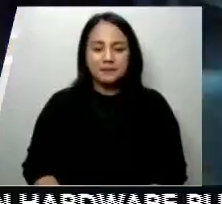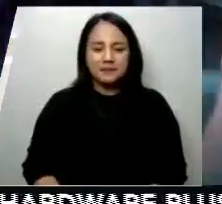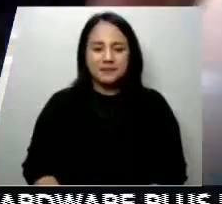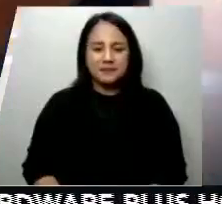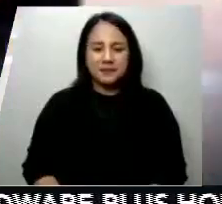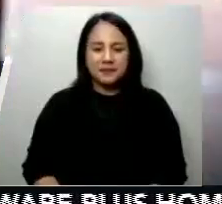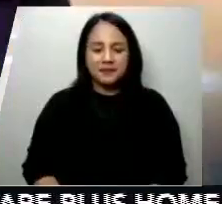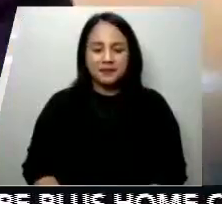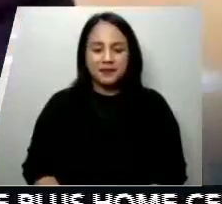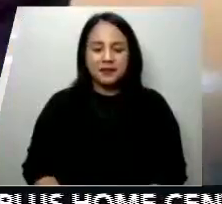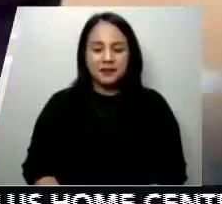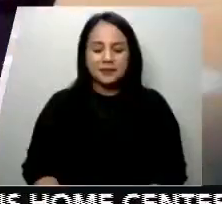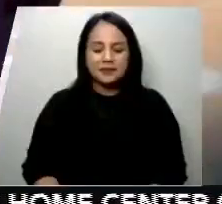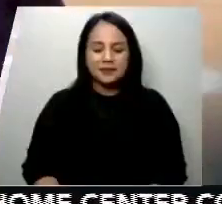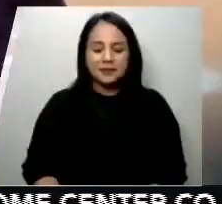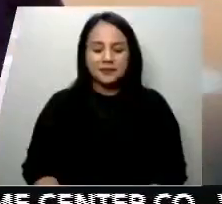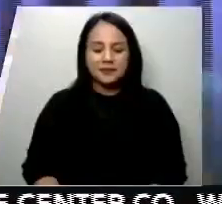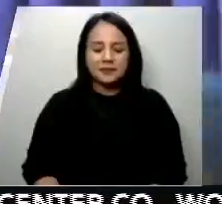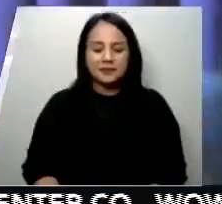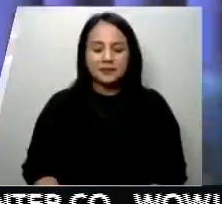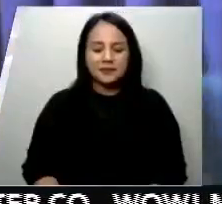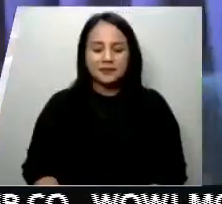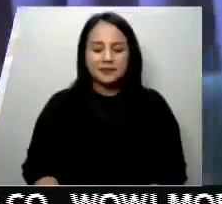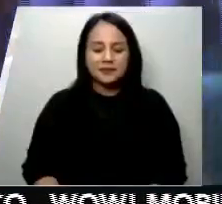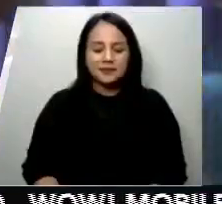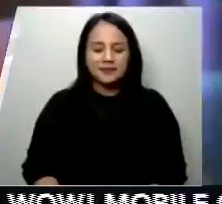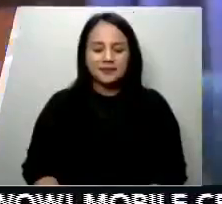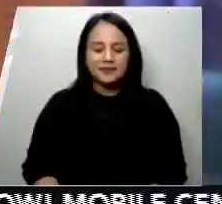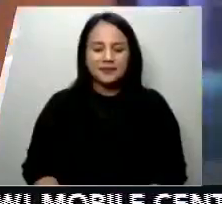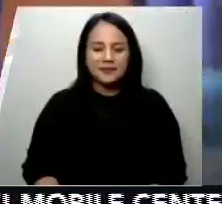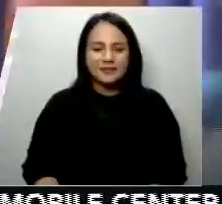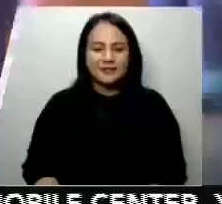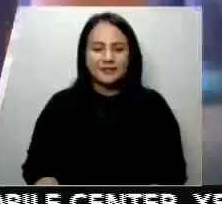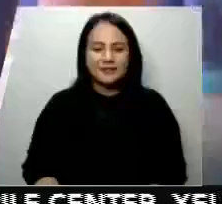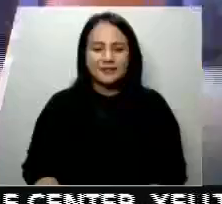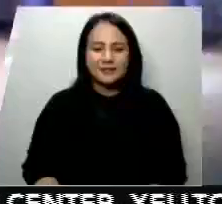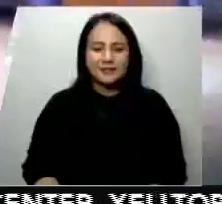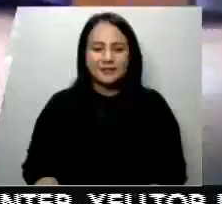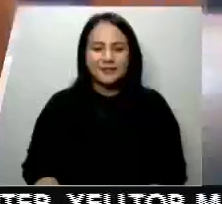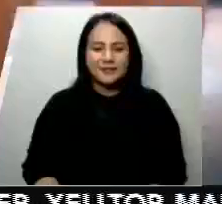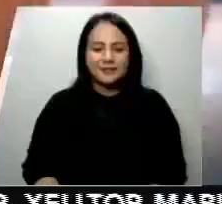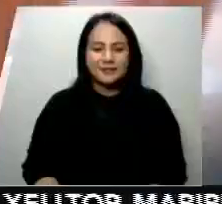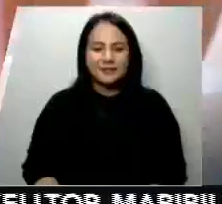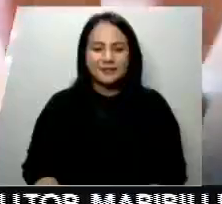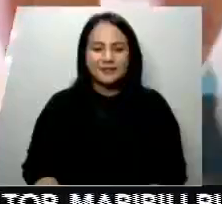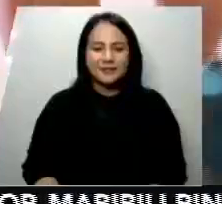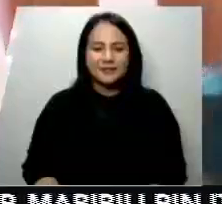Integrated News, Alan Domingo, Nagatotok, 24 Horas.